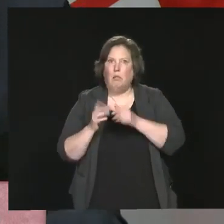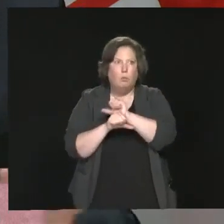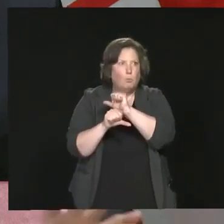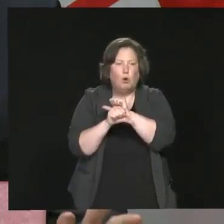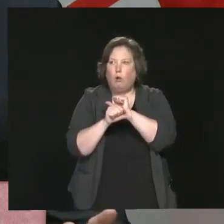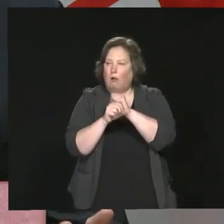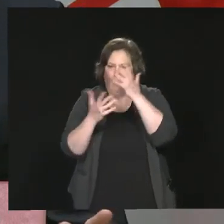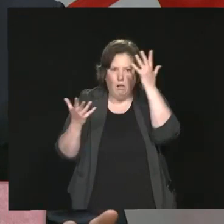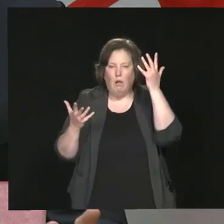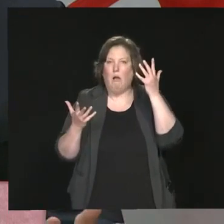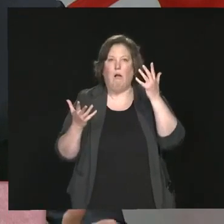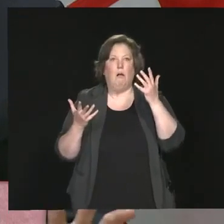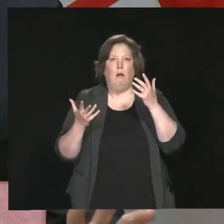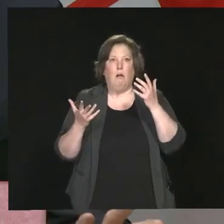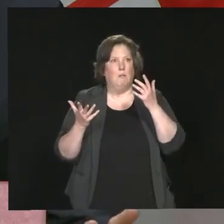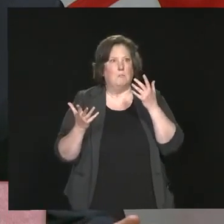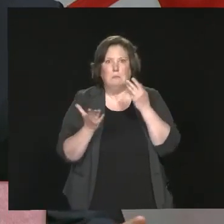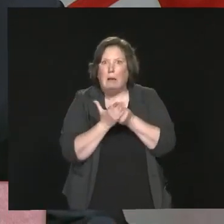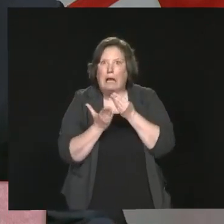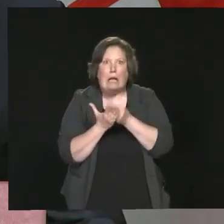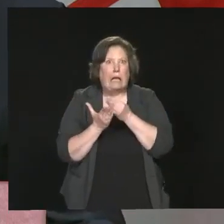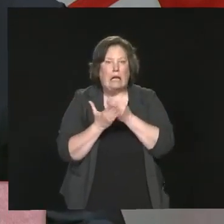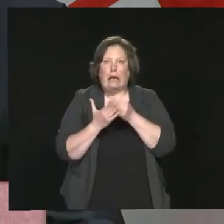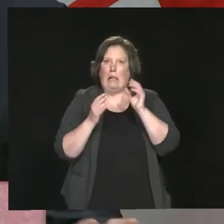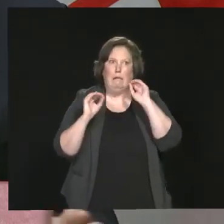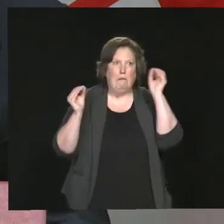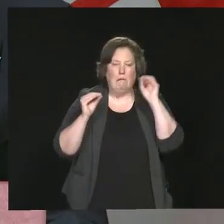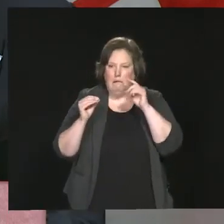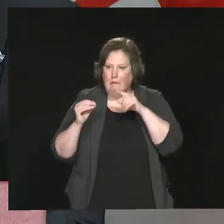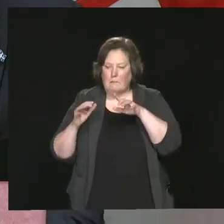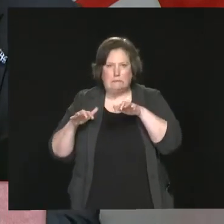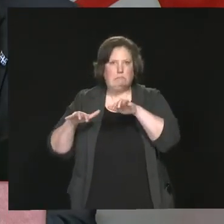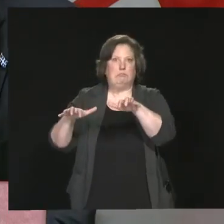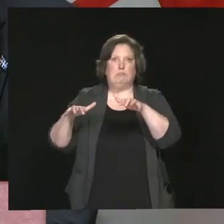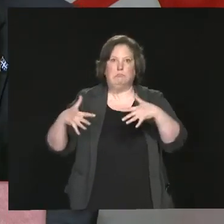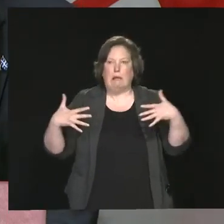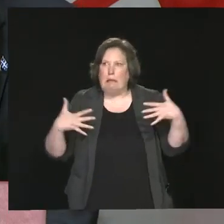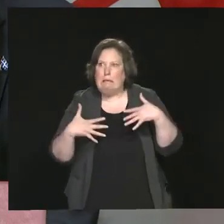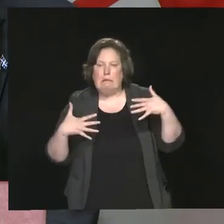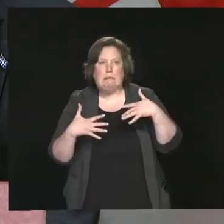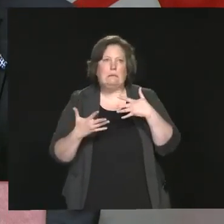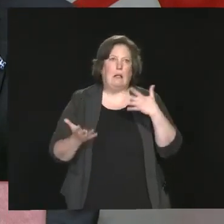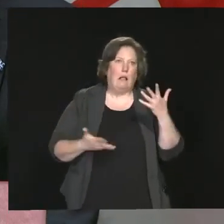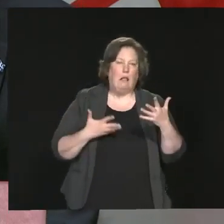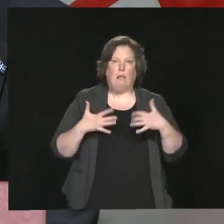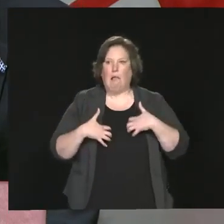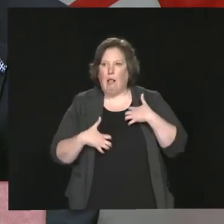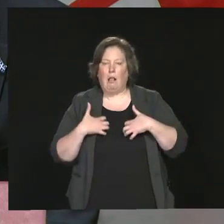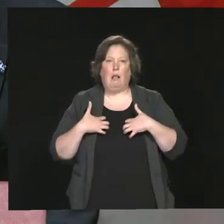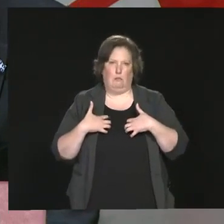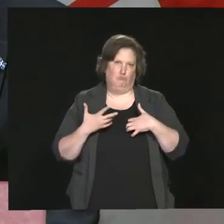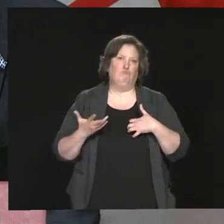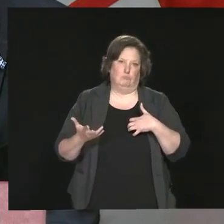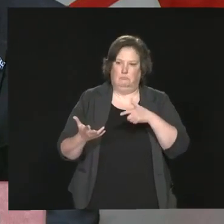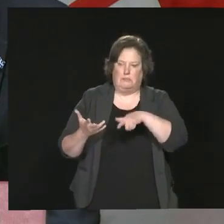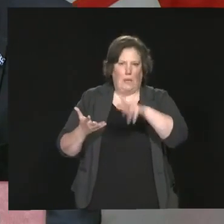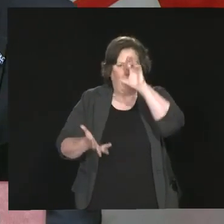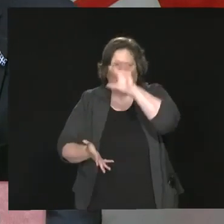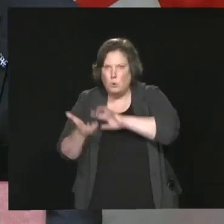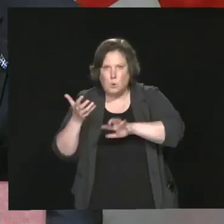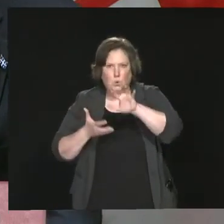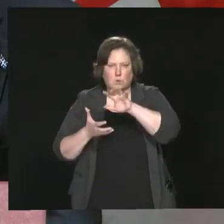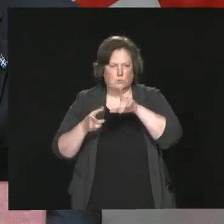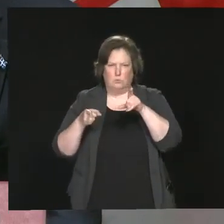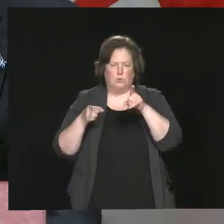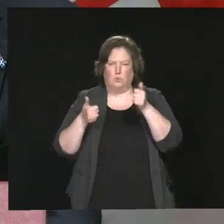entre la prestation canadienne d'urgence et les prestations beaucoup mieux connues d'assurance emploi. Donc,